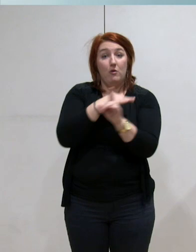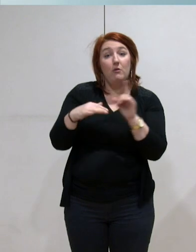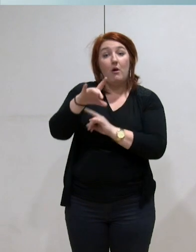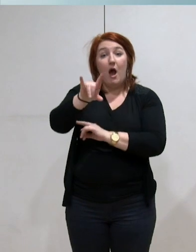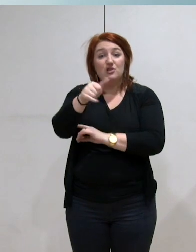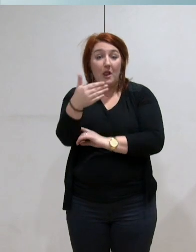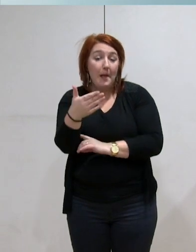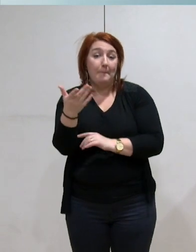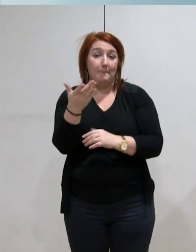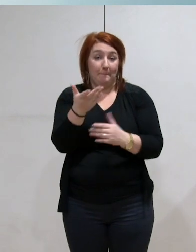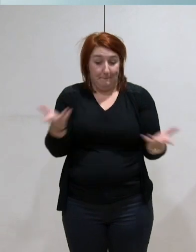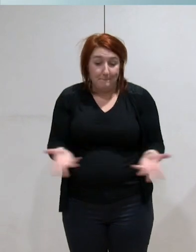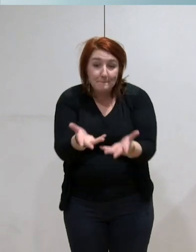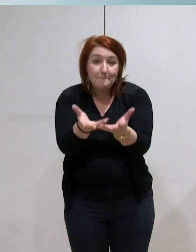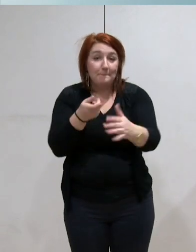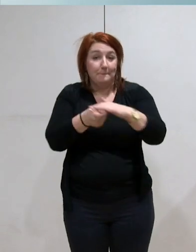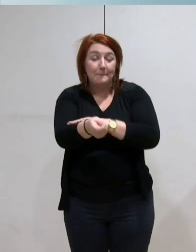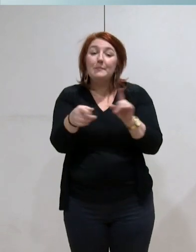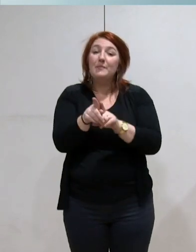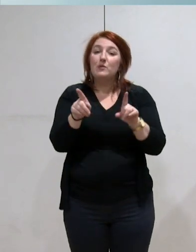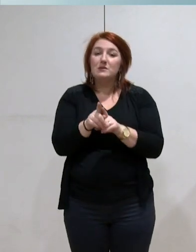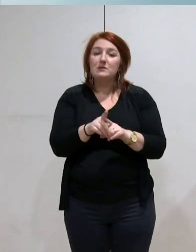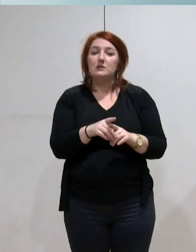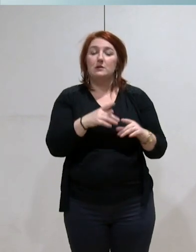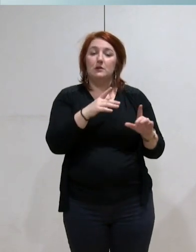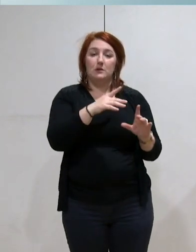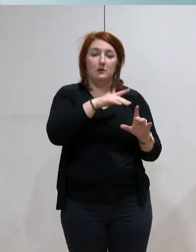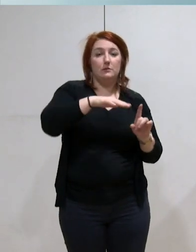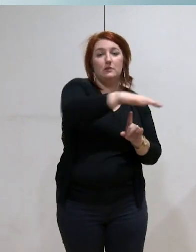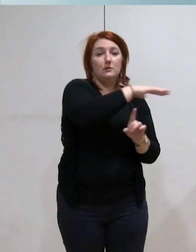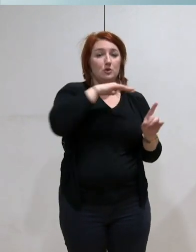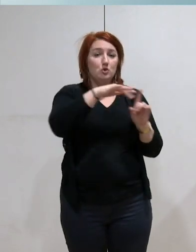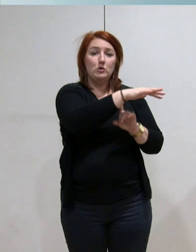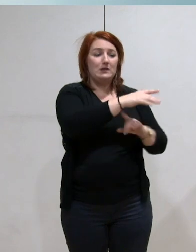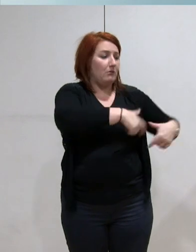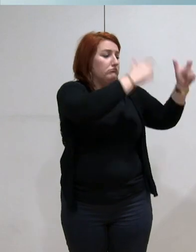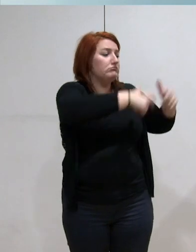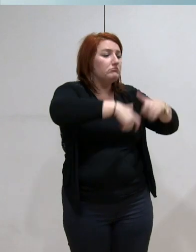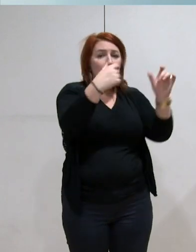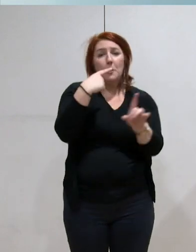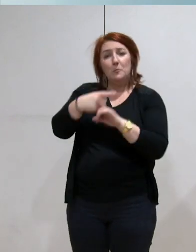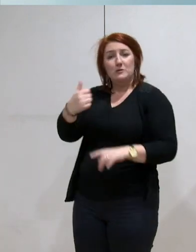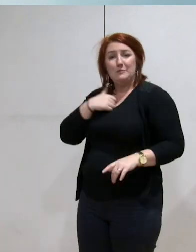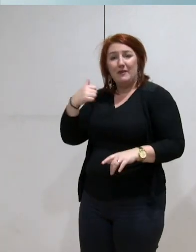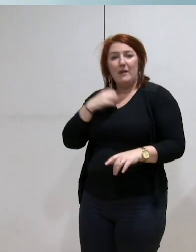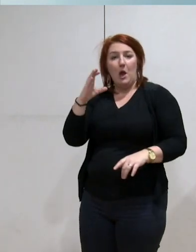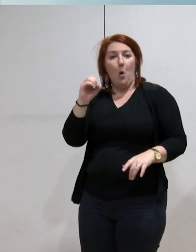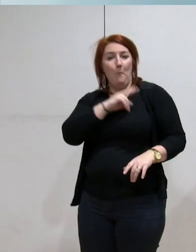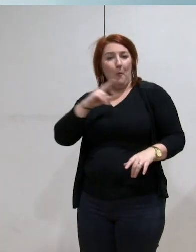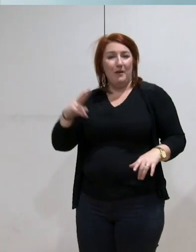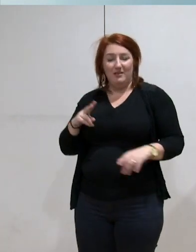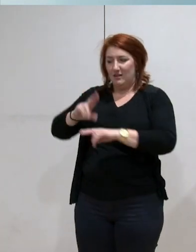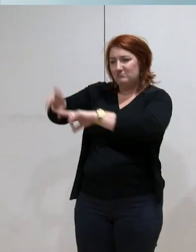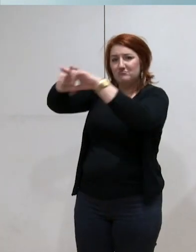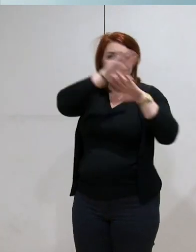mais aussi à la réhabilitation du parc de logement à la fois du parc social et du parc privé en copropriété